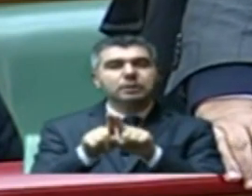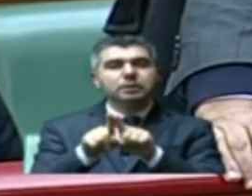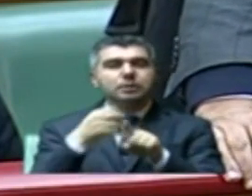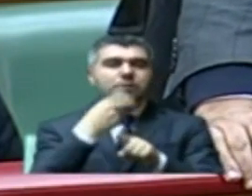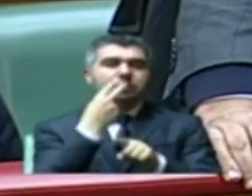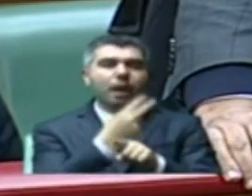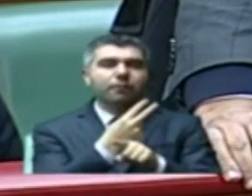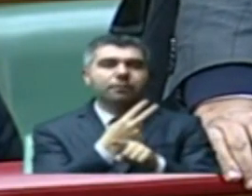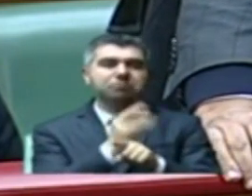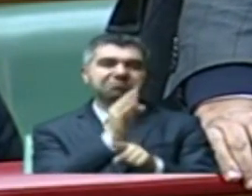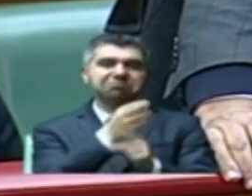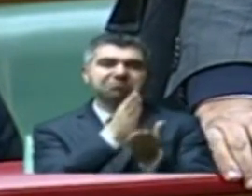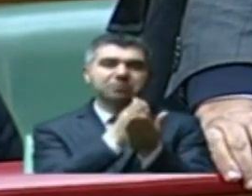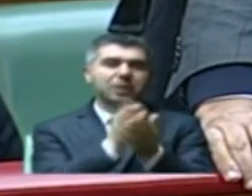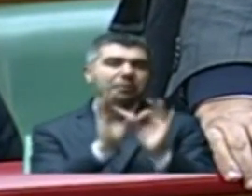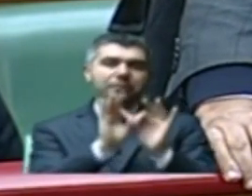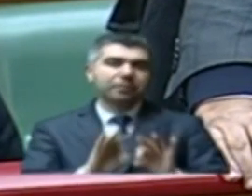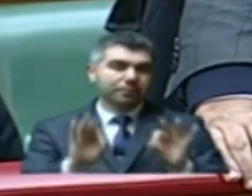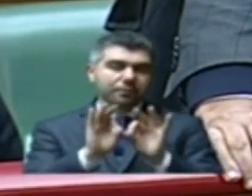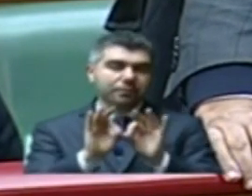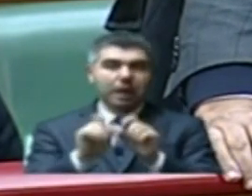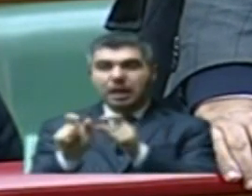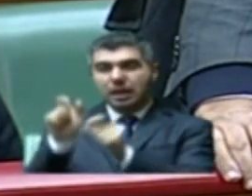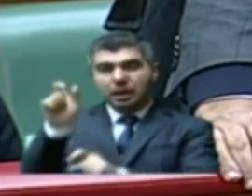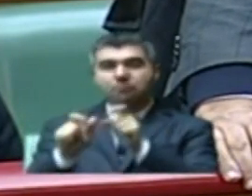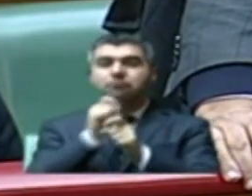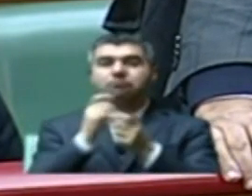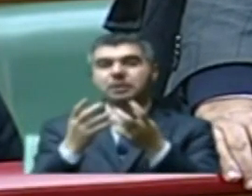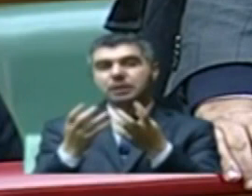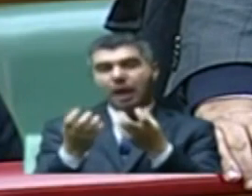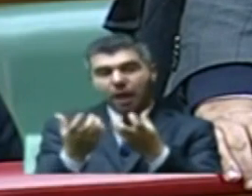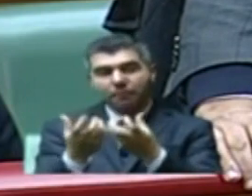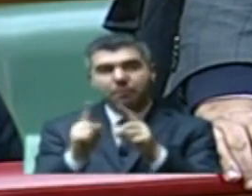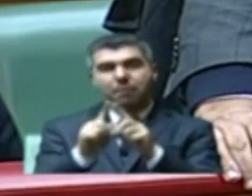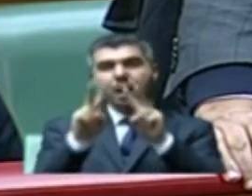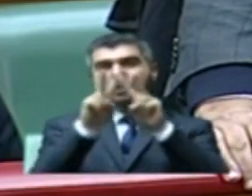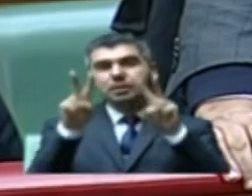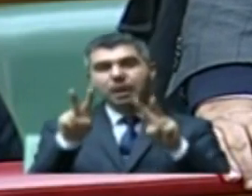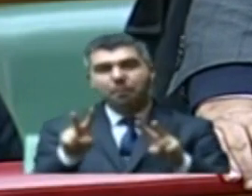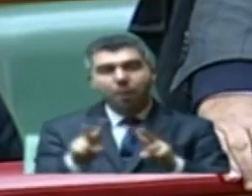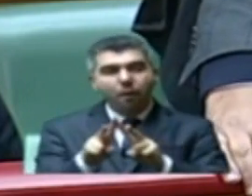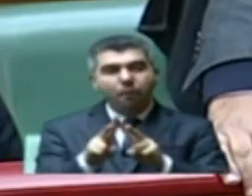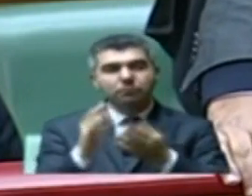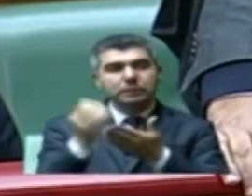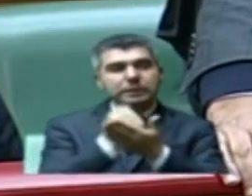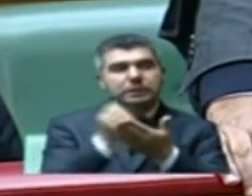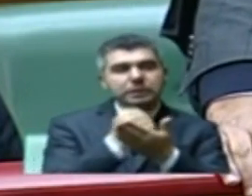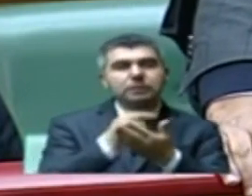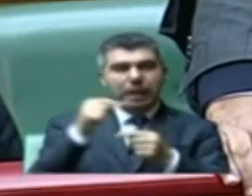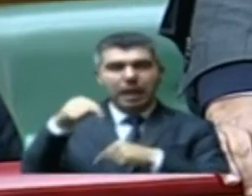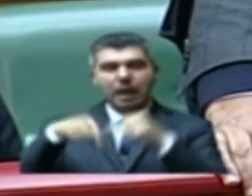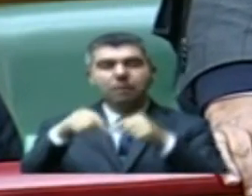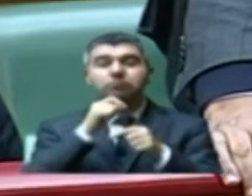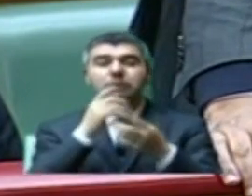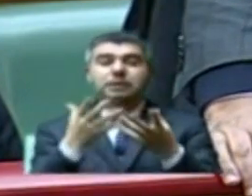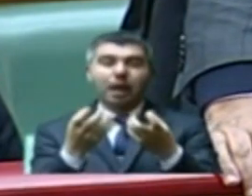بأن مجموعة من الشباب المغربي حاملي الشهادات العليا أو شهادة ديال الماستر أو لا ليسونس أو شواهي أو دبلومات